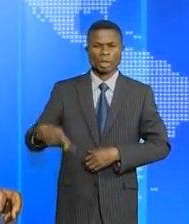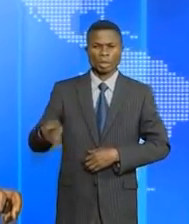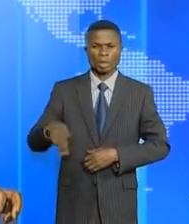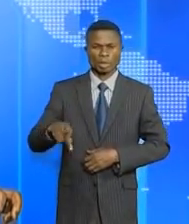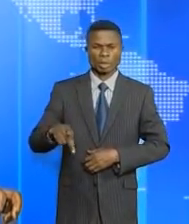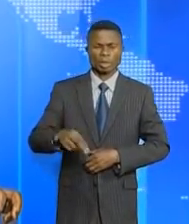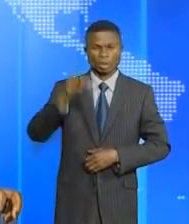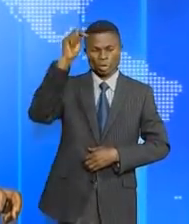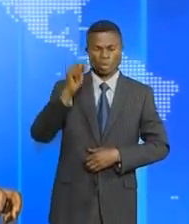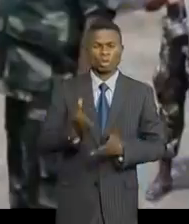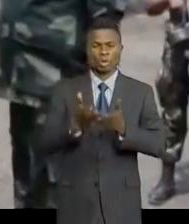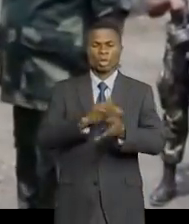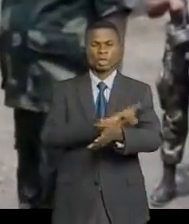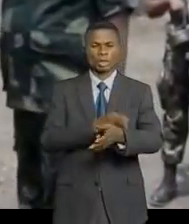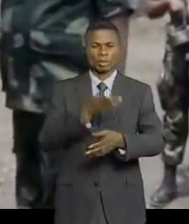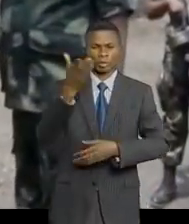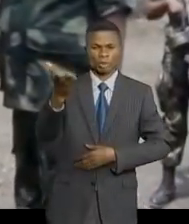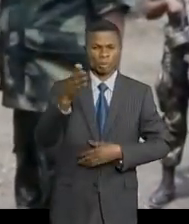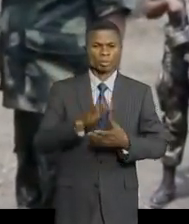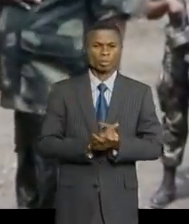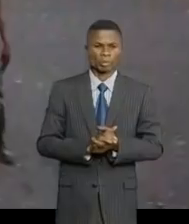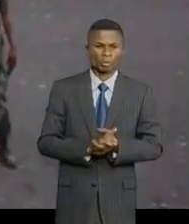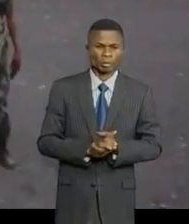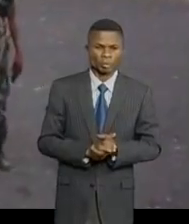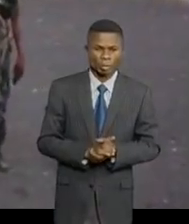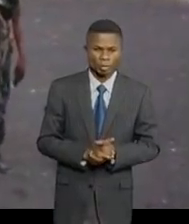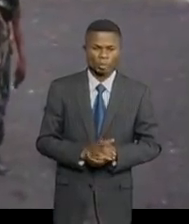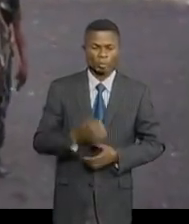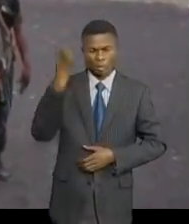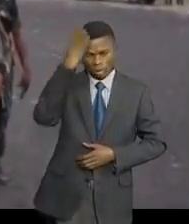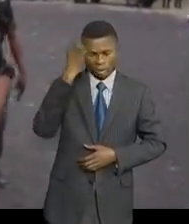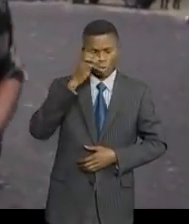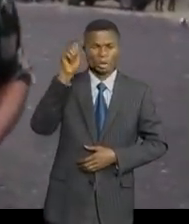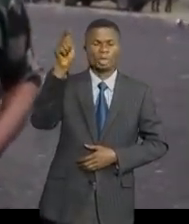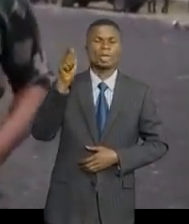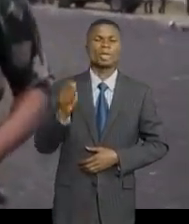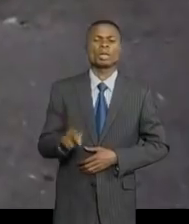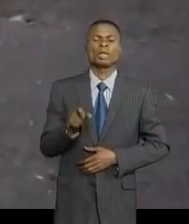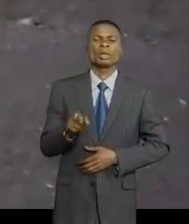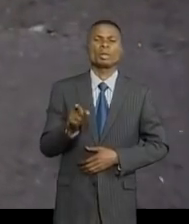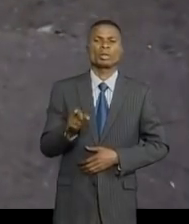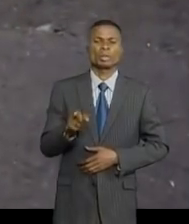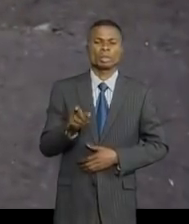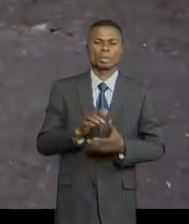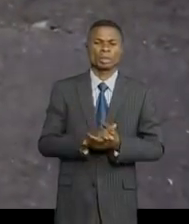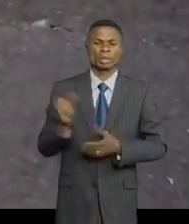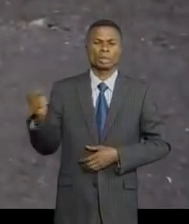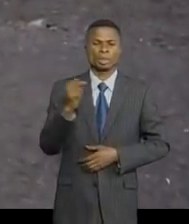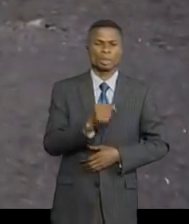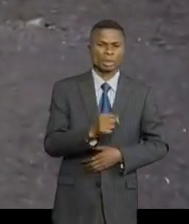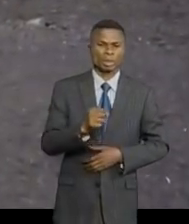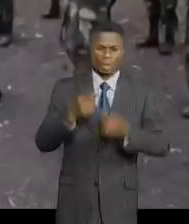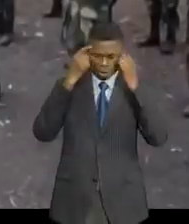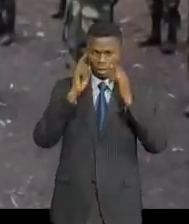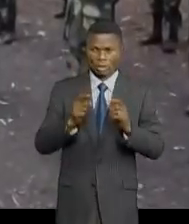du Nord Kivu. Reportage. Commandant de la 34e région militaire, le général de brigade Chinkombo Moulamba-Guilin a animé le jeudi 8